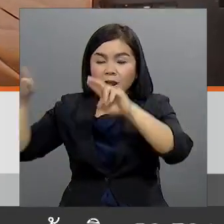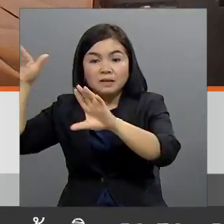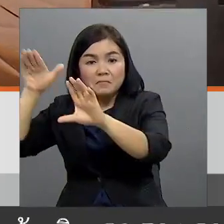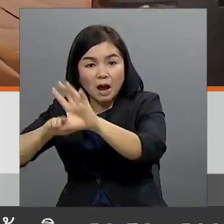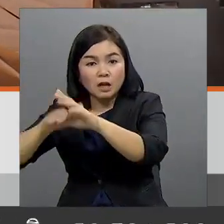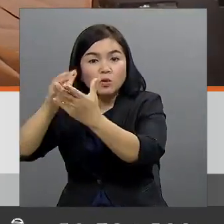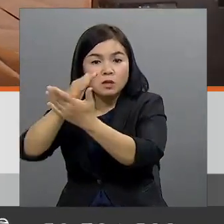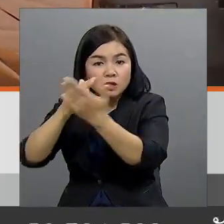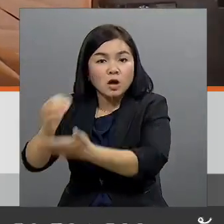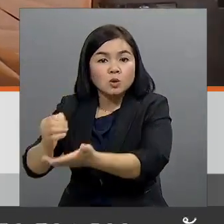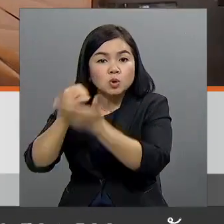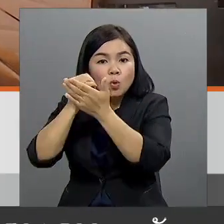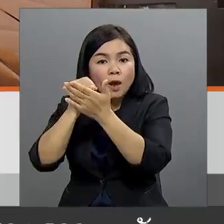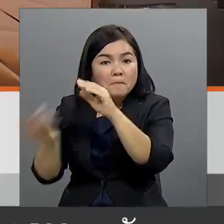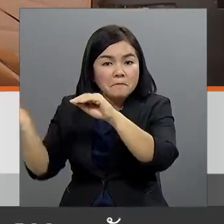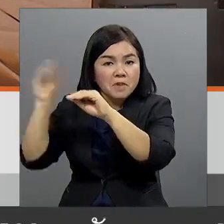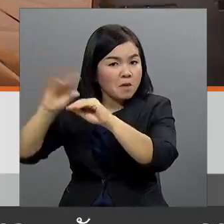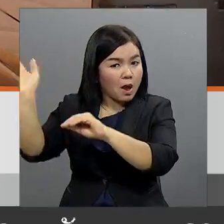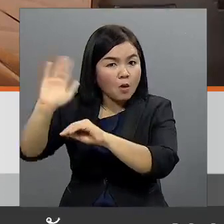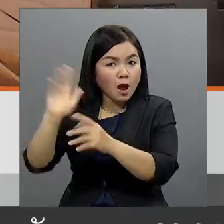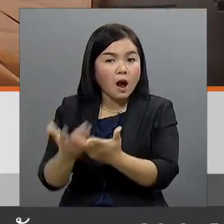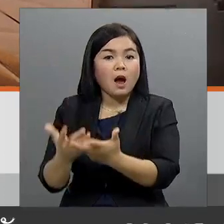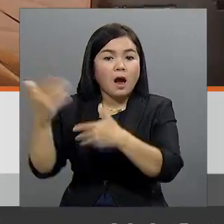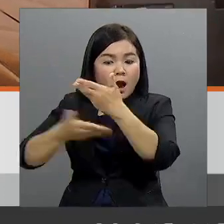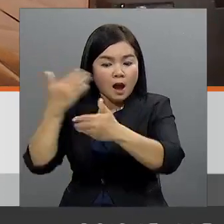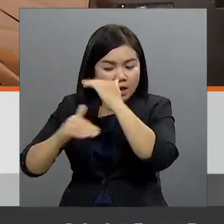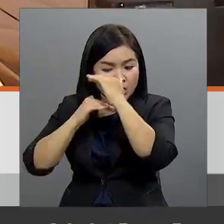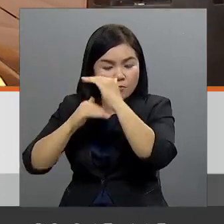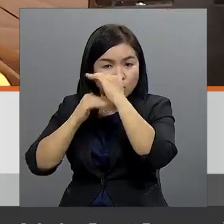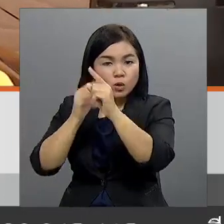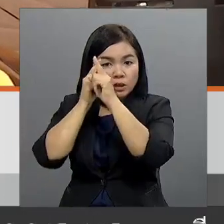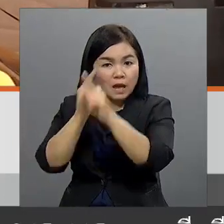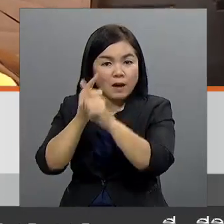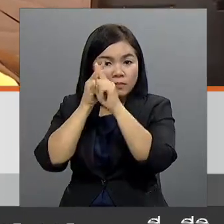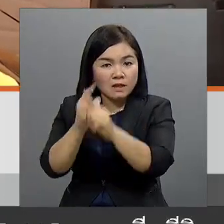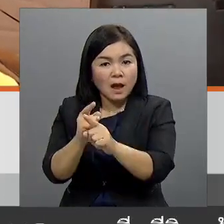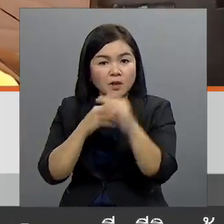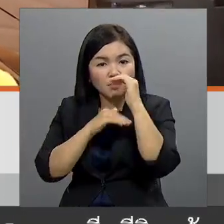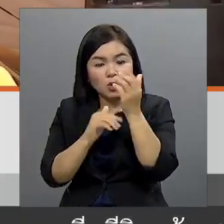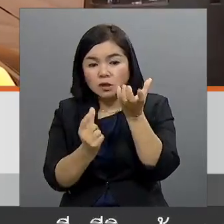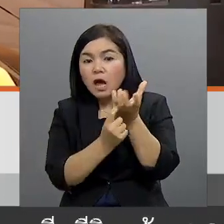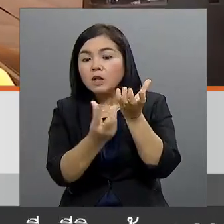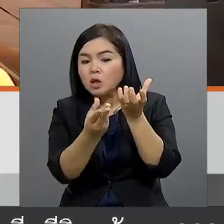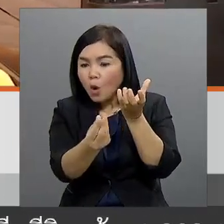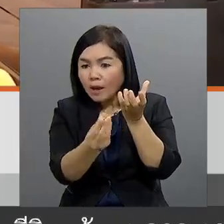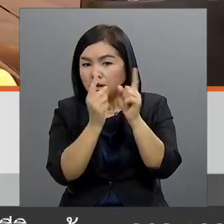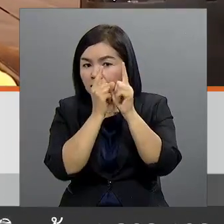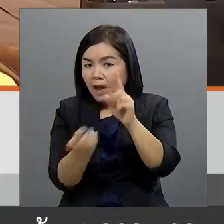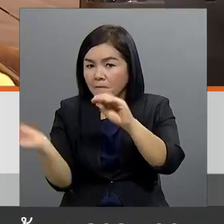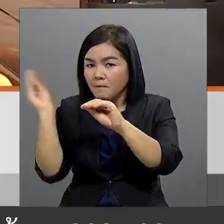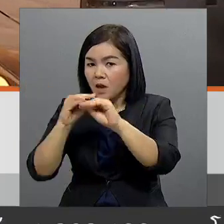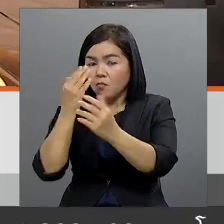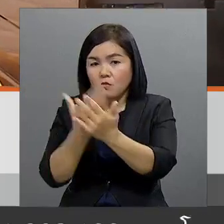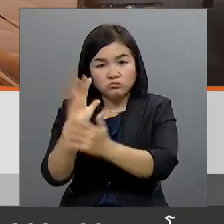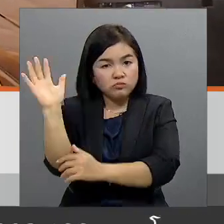ดูแลผู้บริโภคด้วยค่ะให้ขายในราคาที่ตรงตาม กับป้ายที่แสดงไว้แล้วก็พยาย